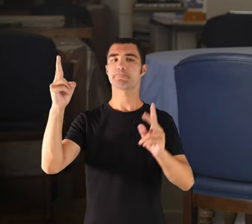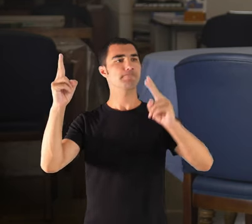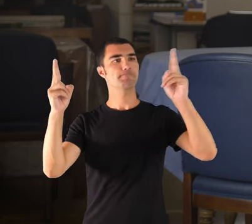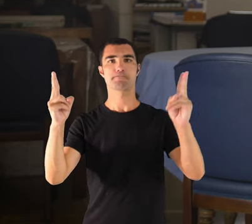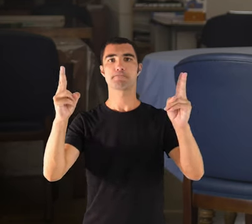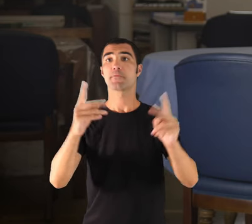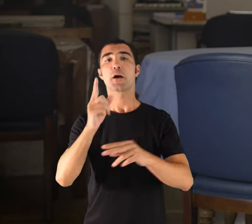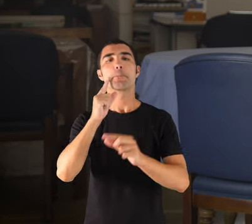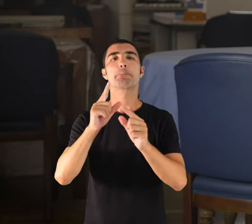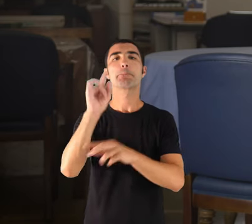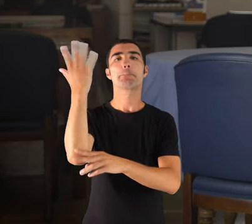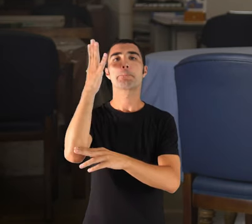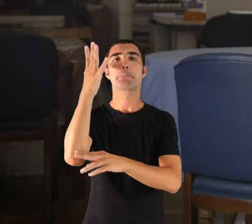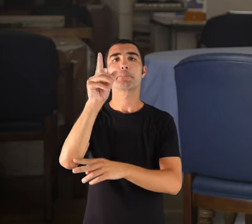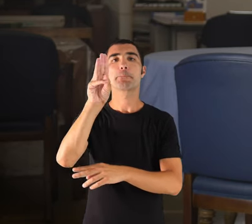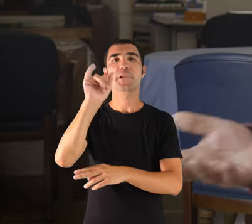l'espinar,